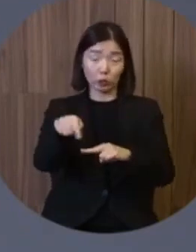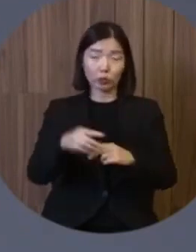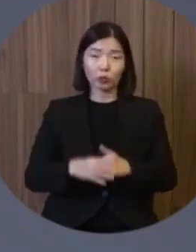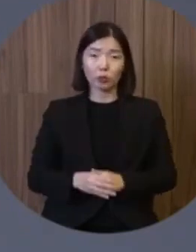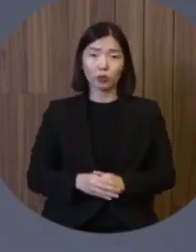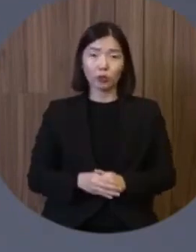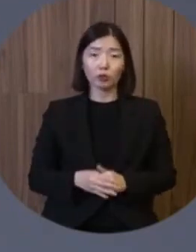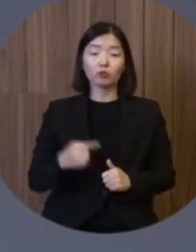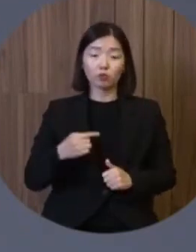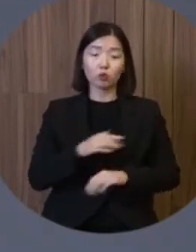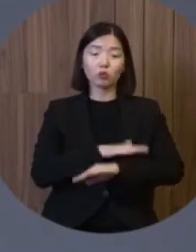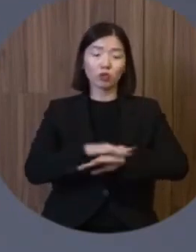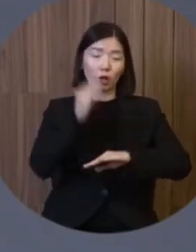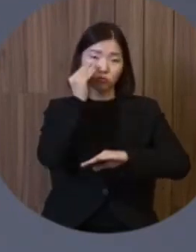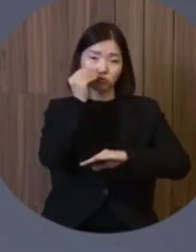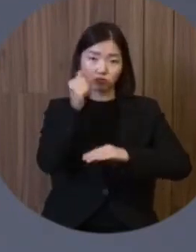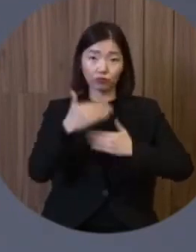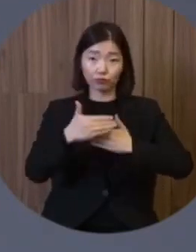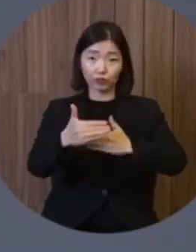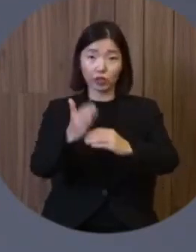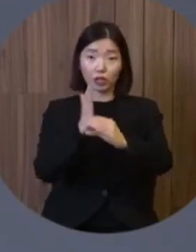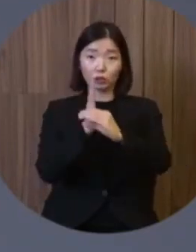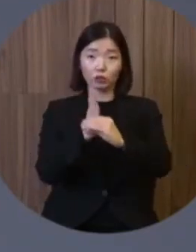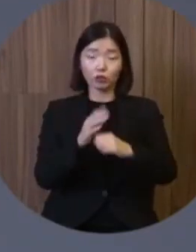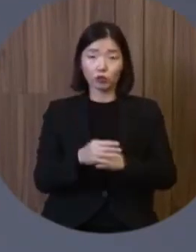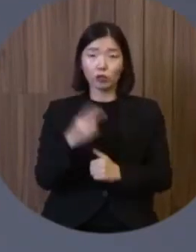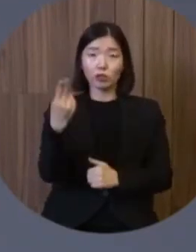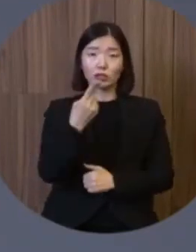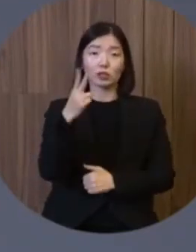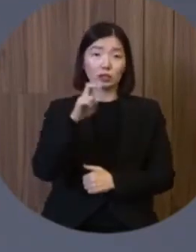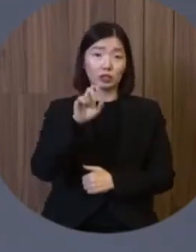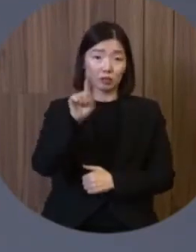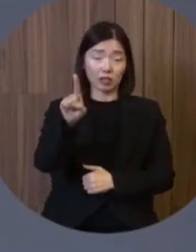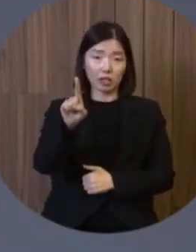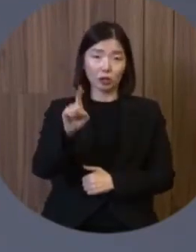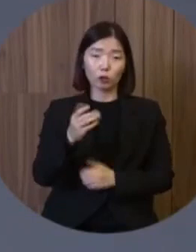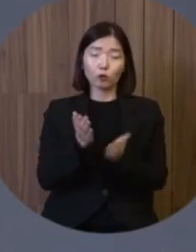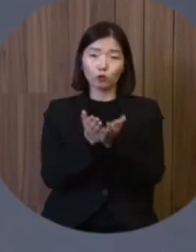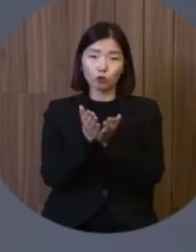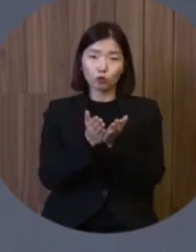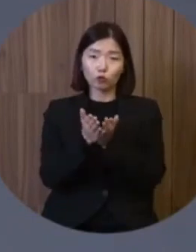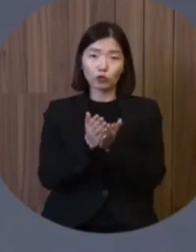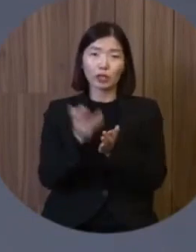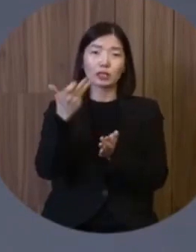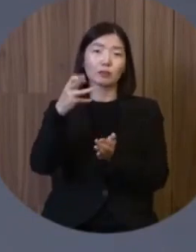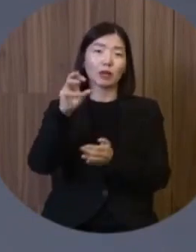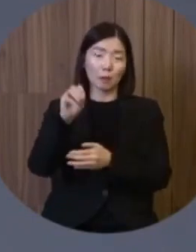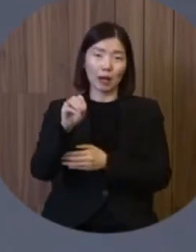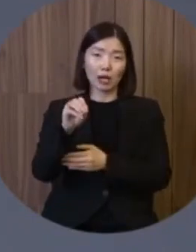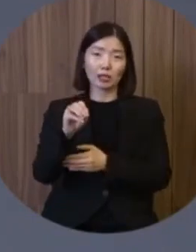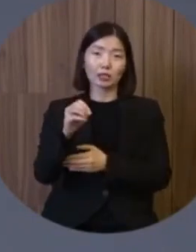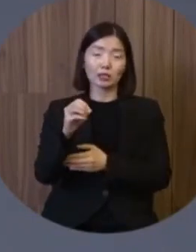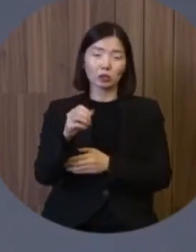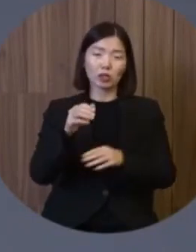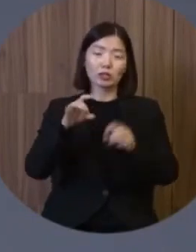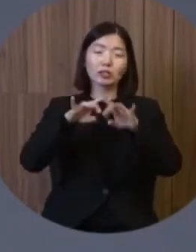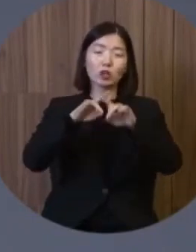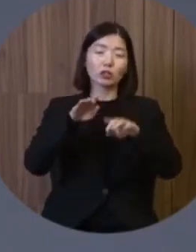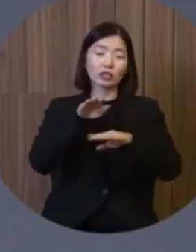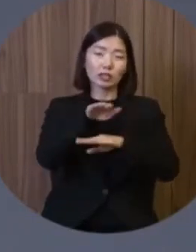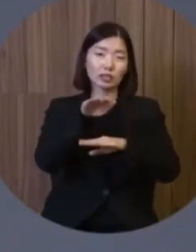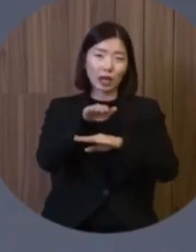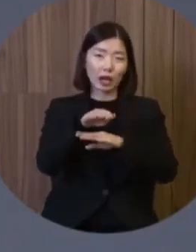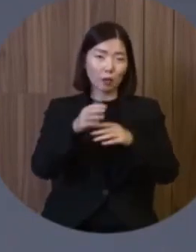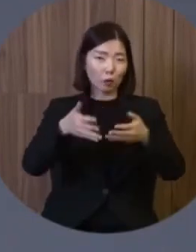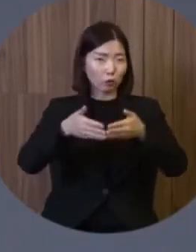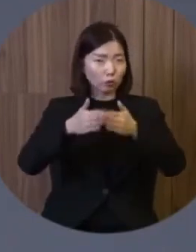차질 없이 진행 중입니다. 2022년에 군산에 18만 대 규모의 전기차 공장이